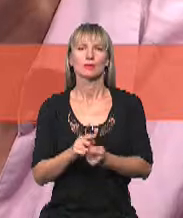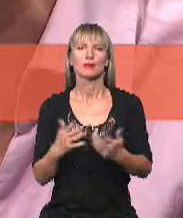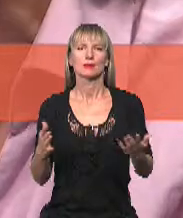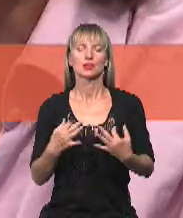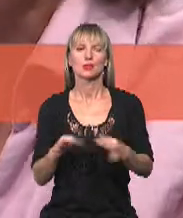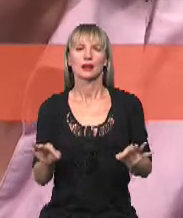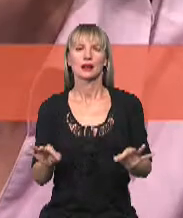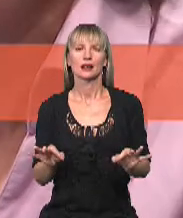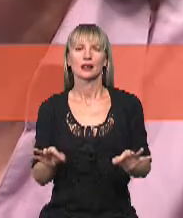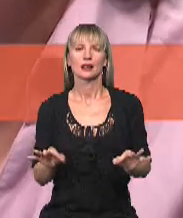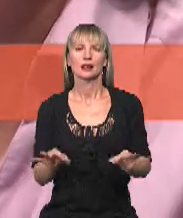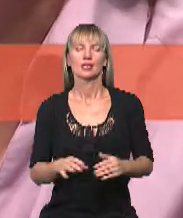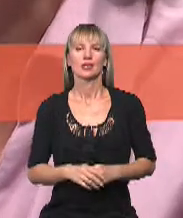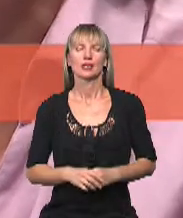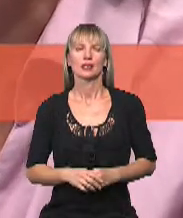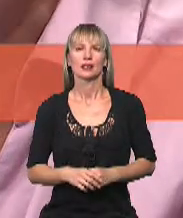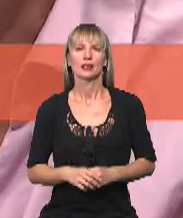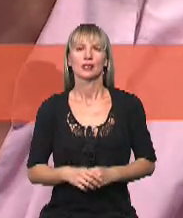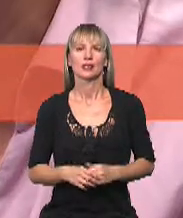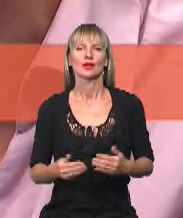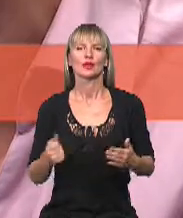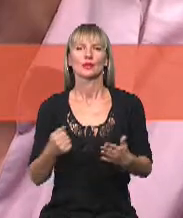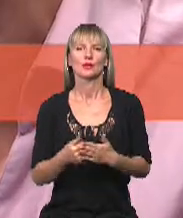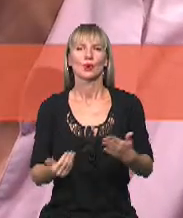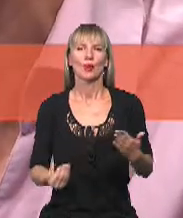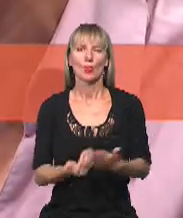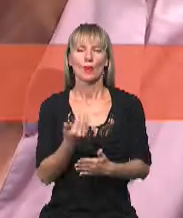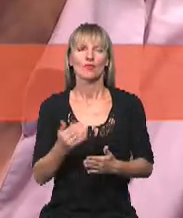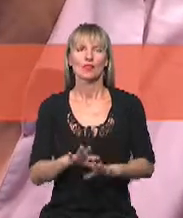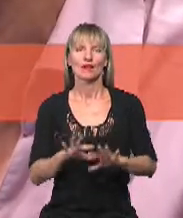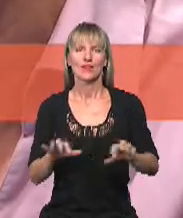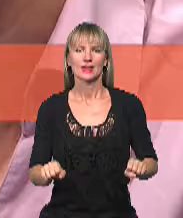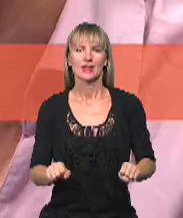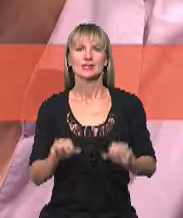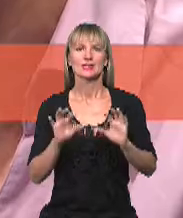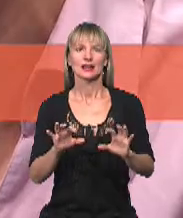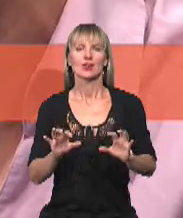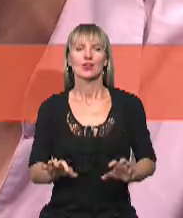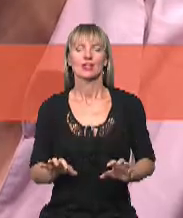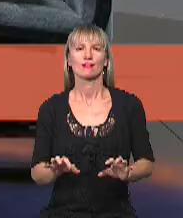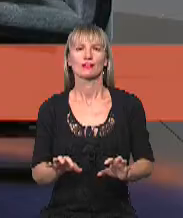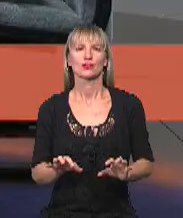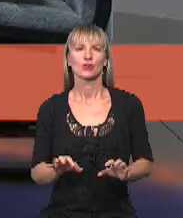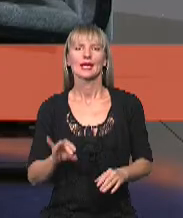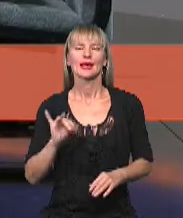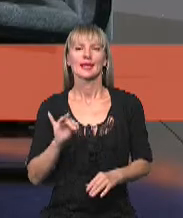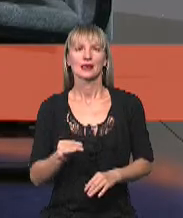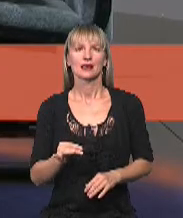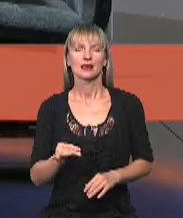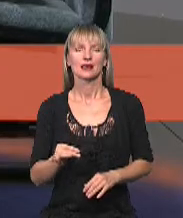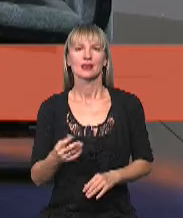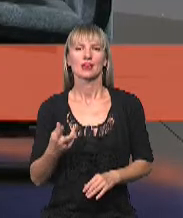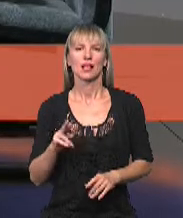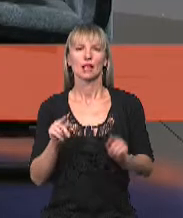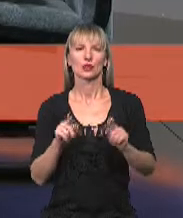демократичним і більш сучасним. До оновленої влади законодавчої і, власне,